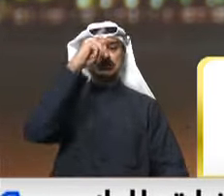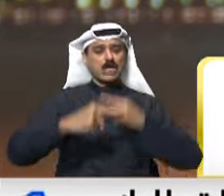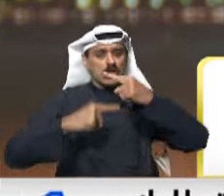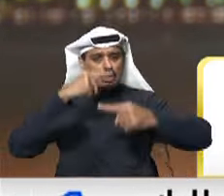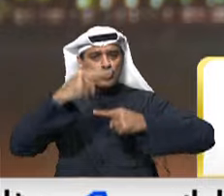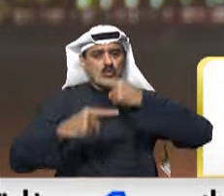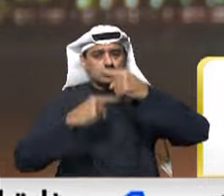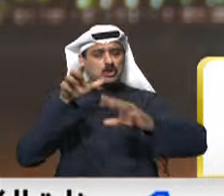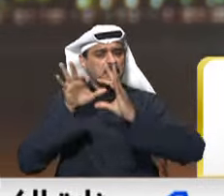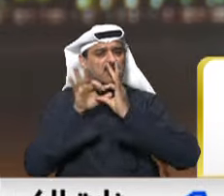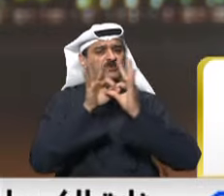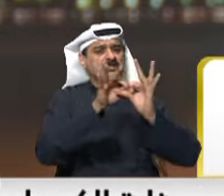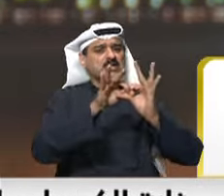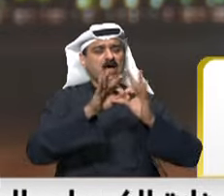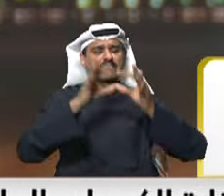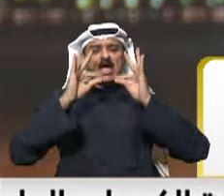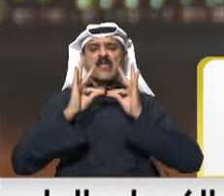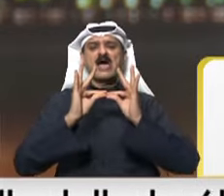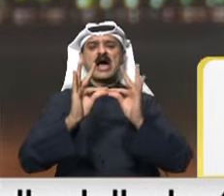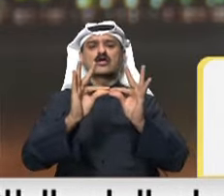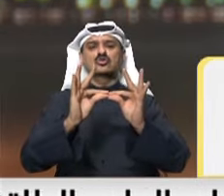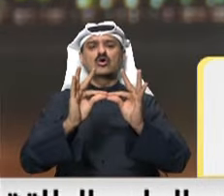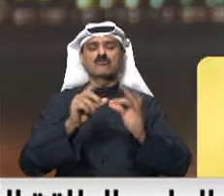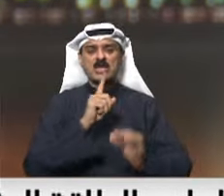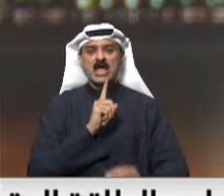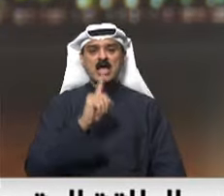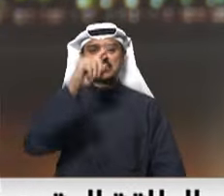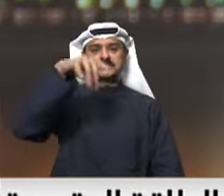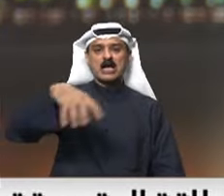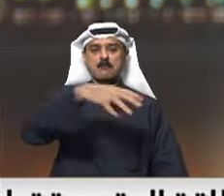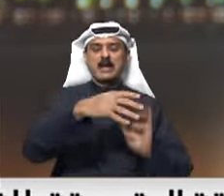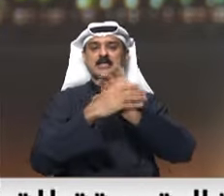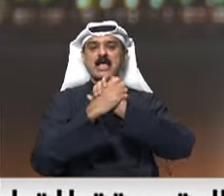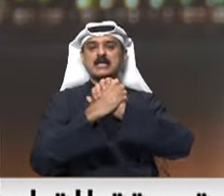هذا التعاون القائم بين البلدين